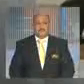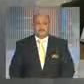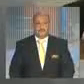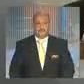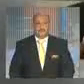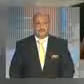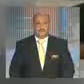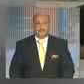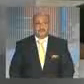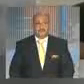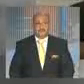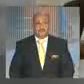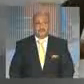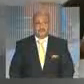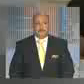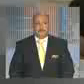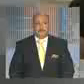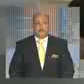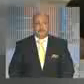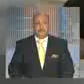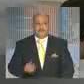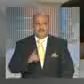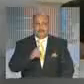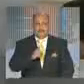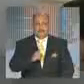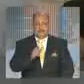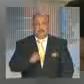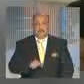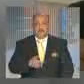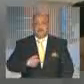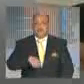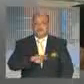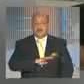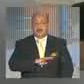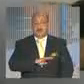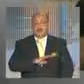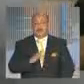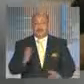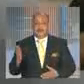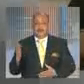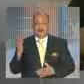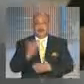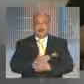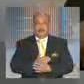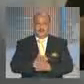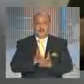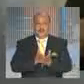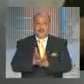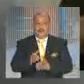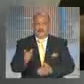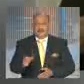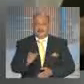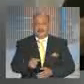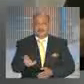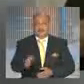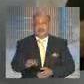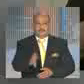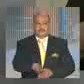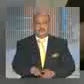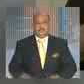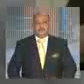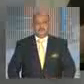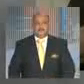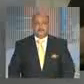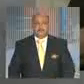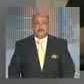سابقا ونكررها اليوم، وأن التعاطي في البحث والتحقيق في هذه القضية